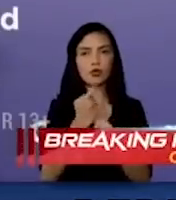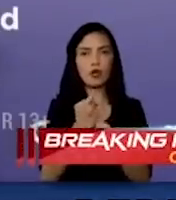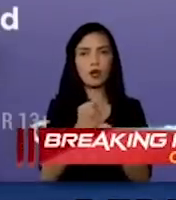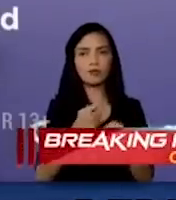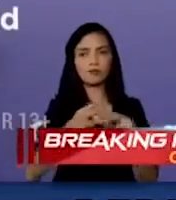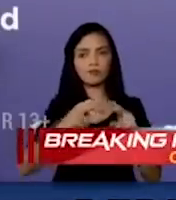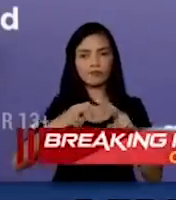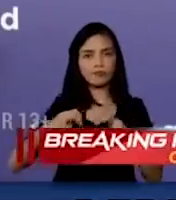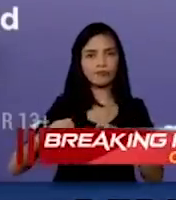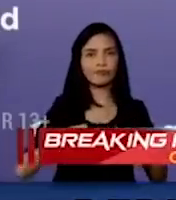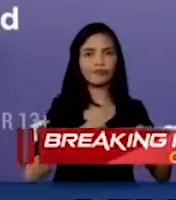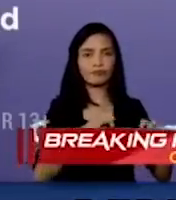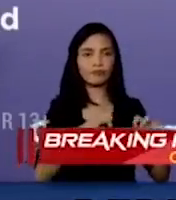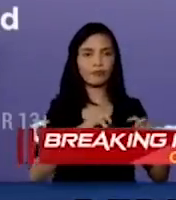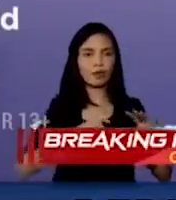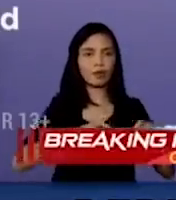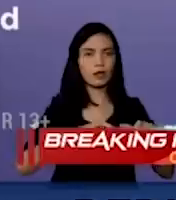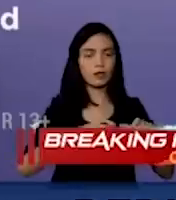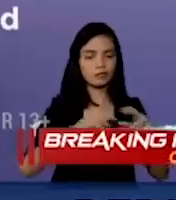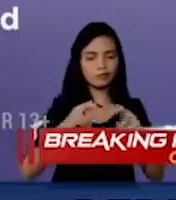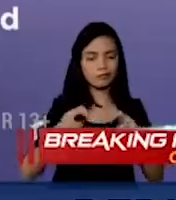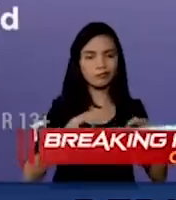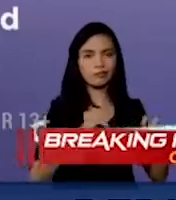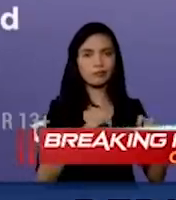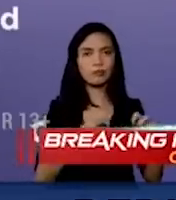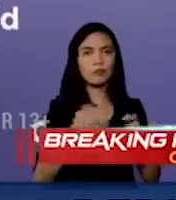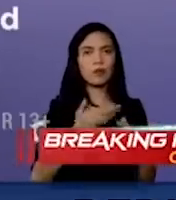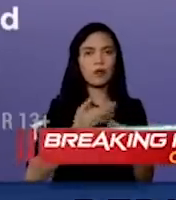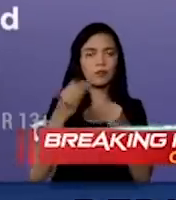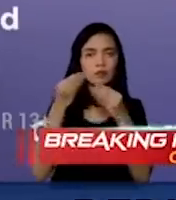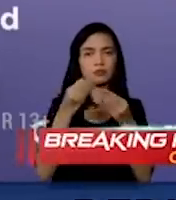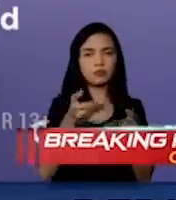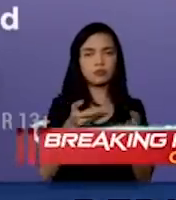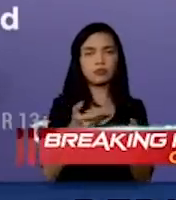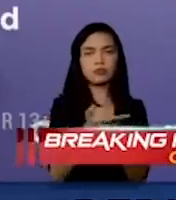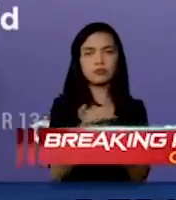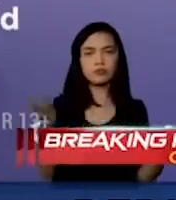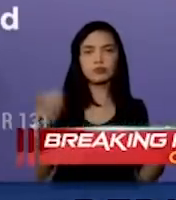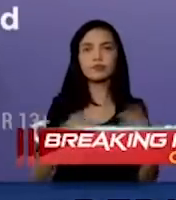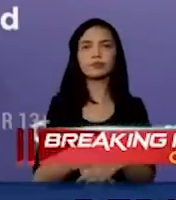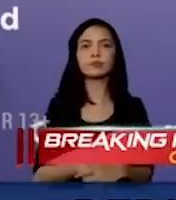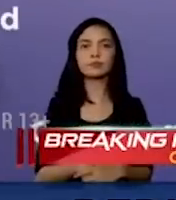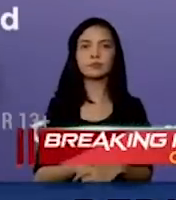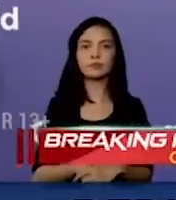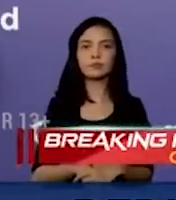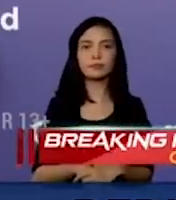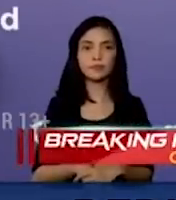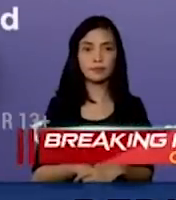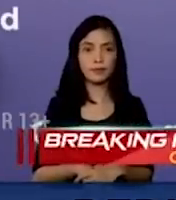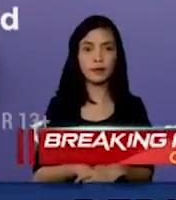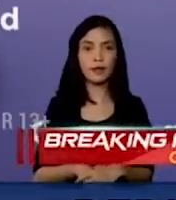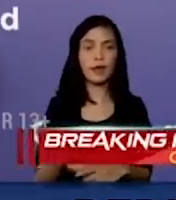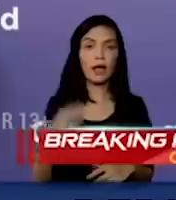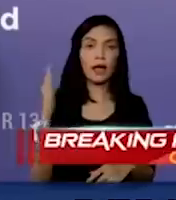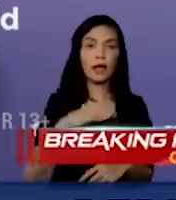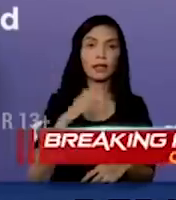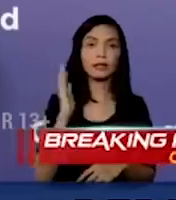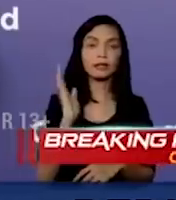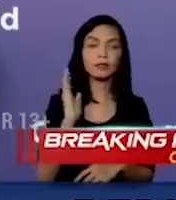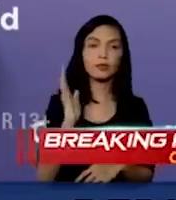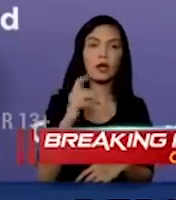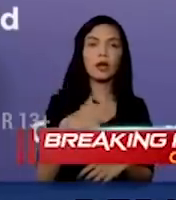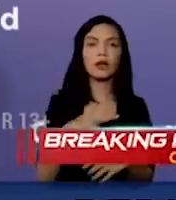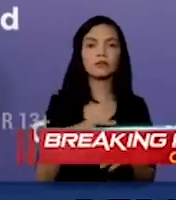analisa bersama tim untuk kita sampaikan kepada saudara sekalian hari ini kita telah melaksanakan